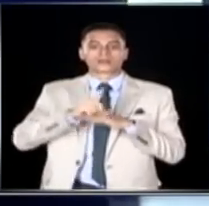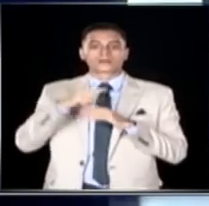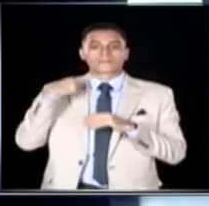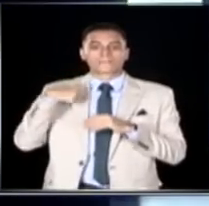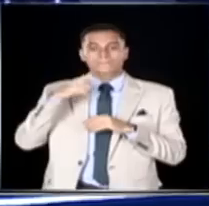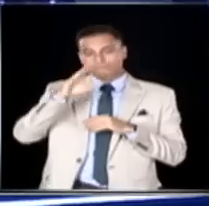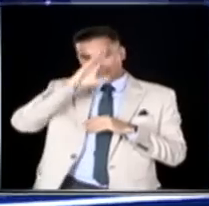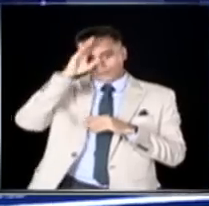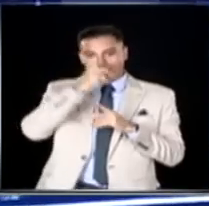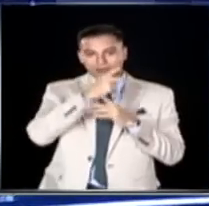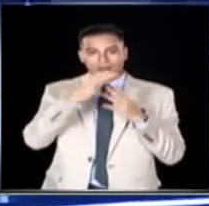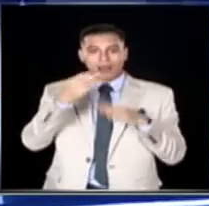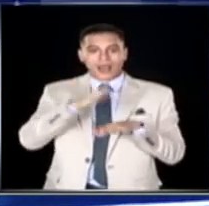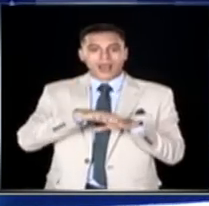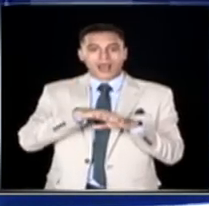جالوت؟